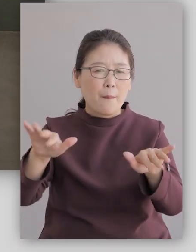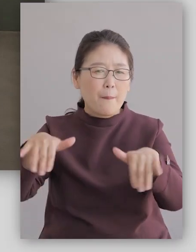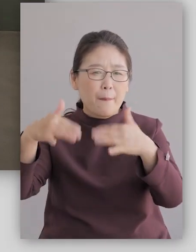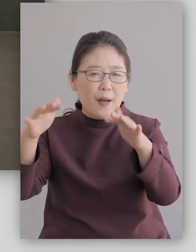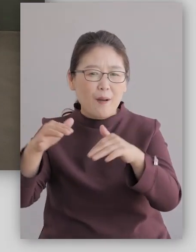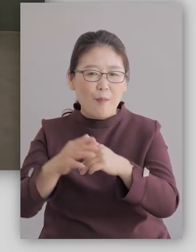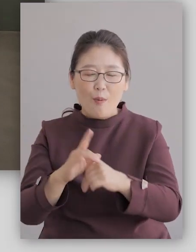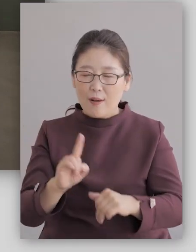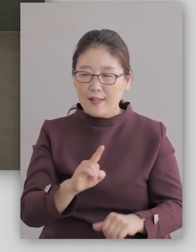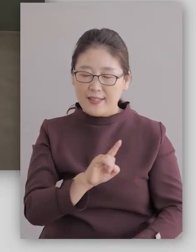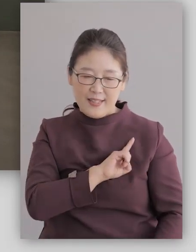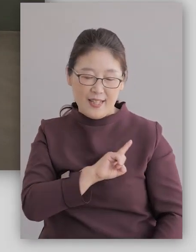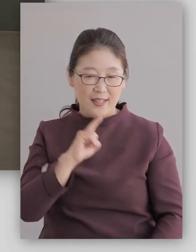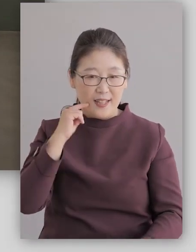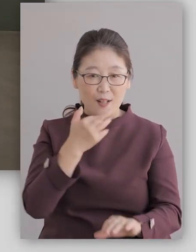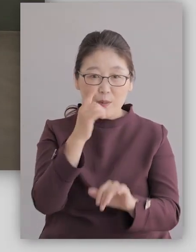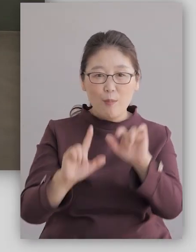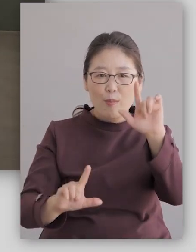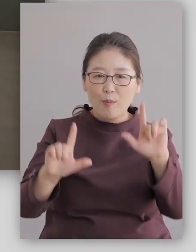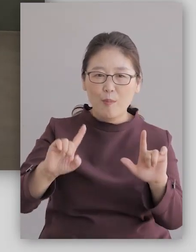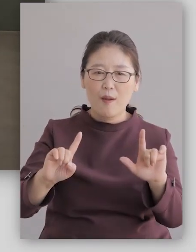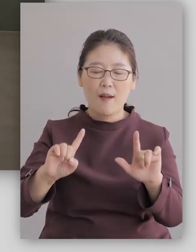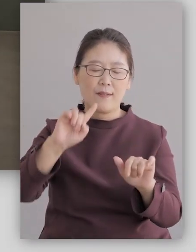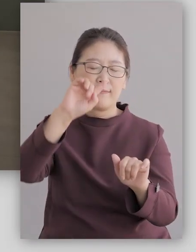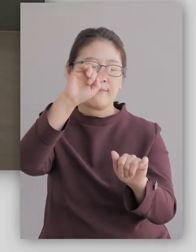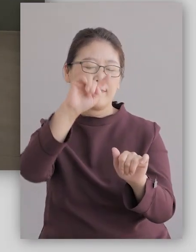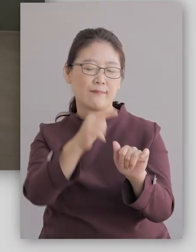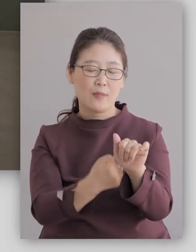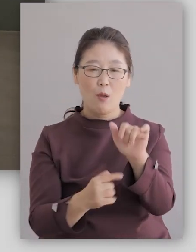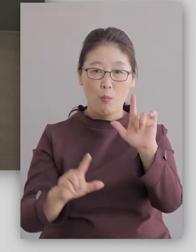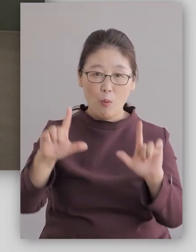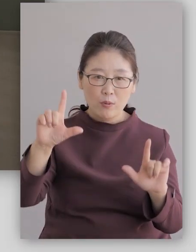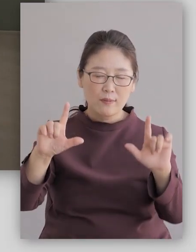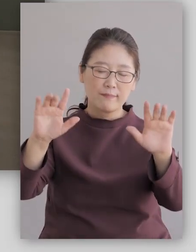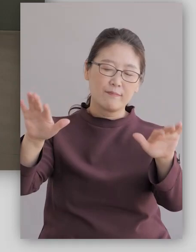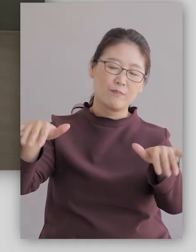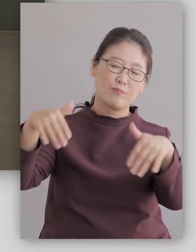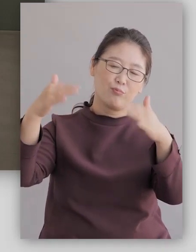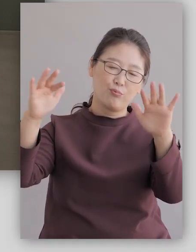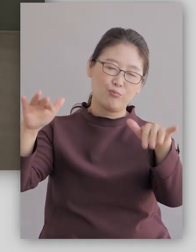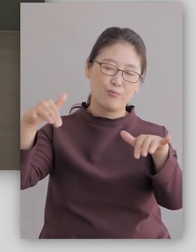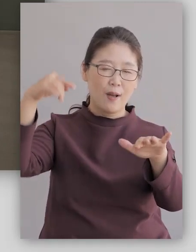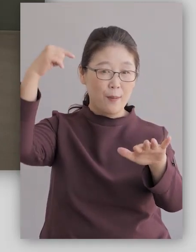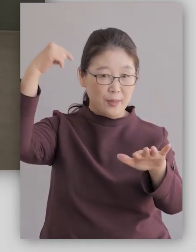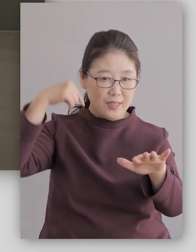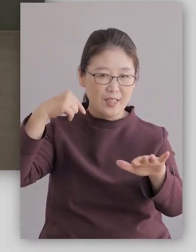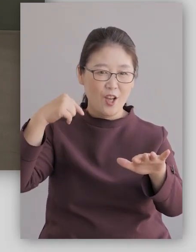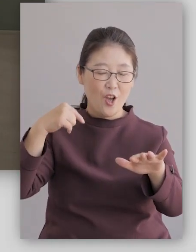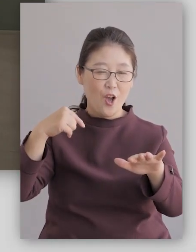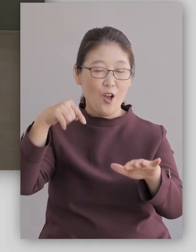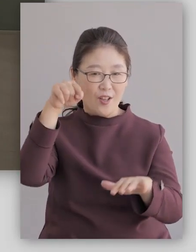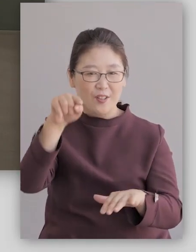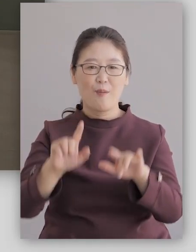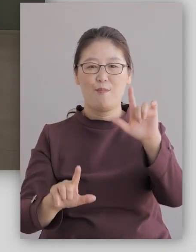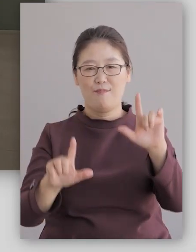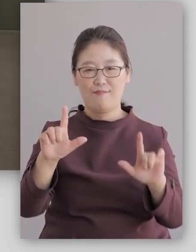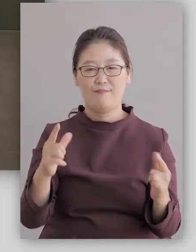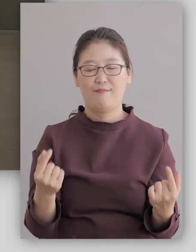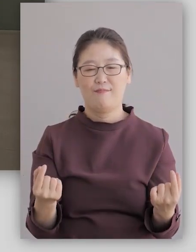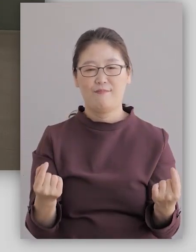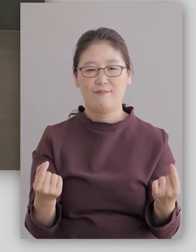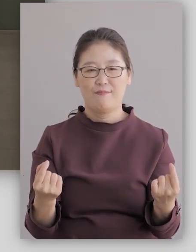가장 아름다운 모습은 자연 속에서 이렇게 바람이 이렇게 불어올 때 펄럭이는 저런 모습이 아닐까